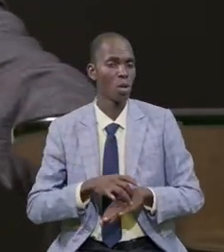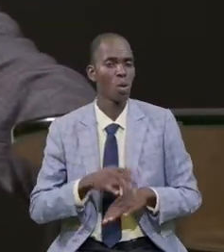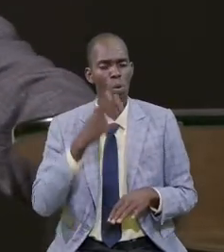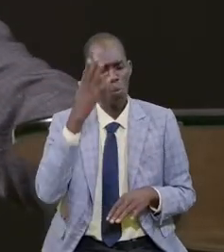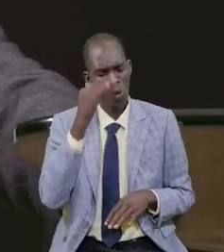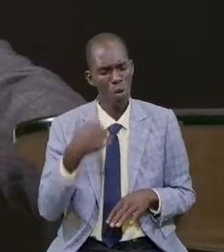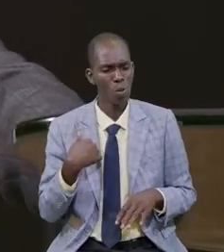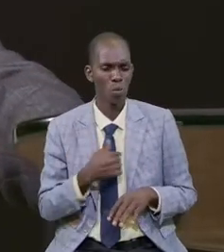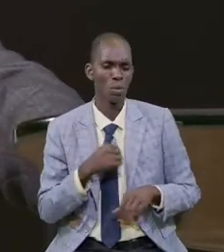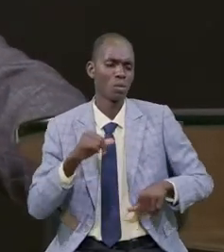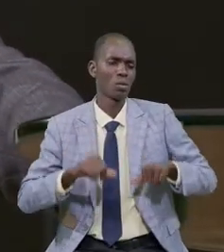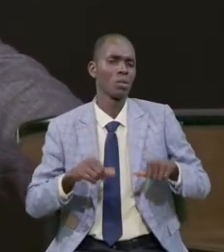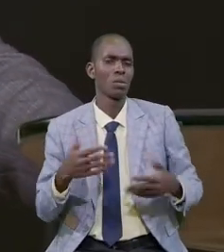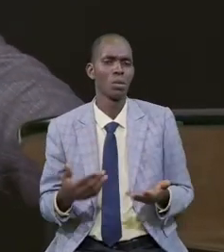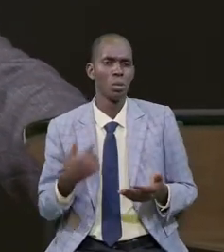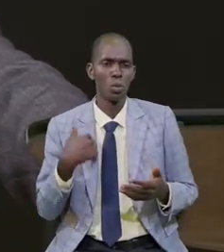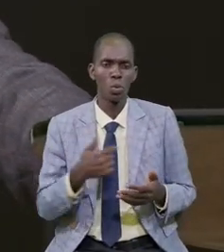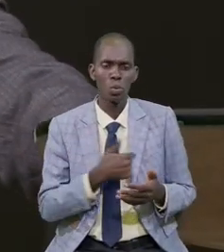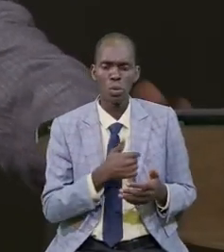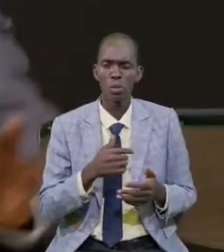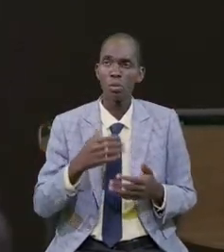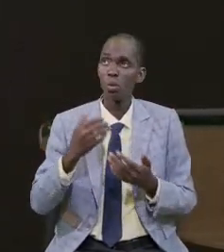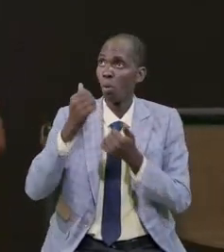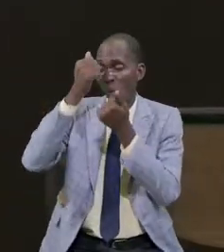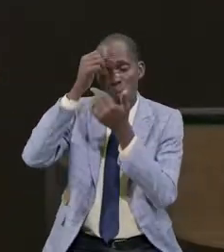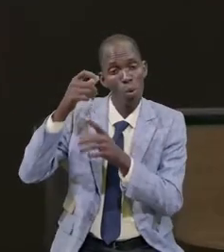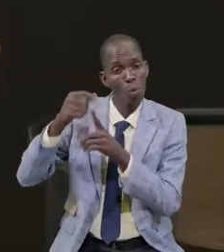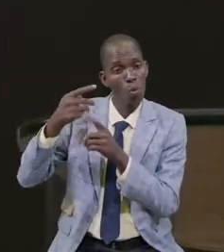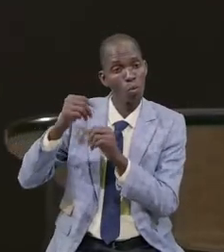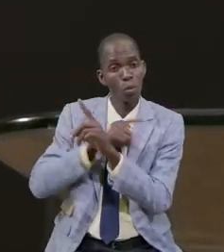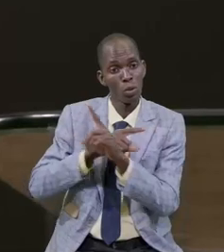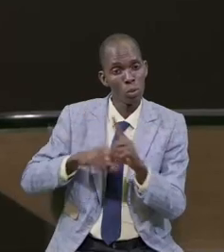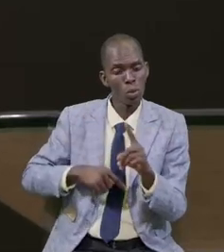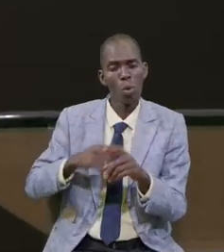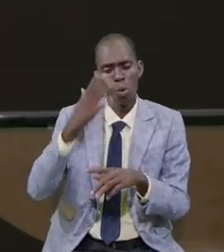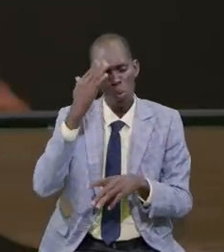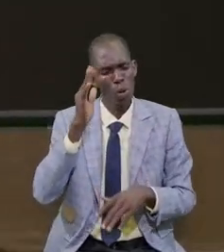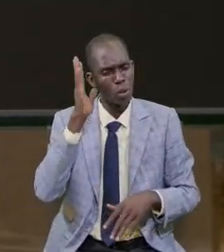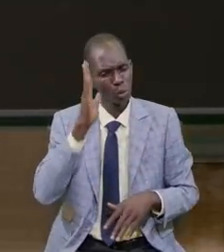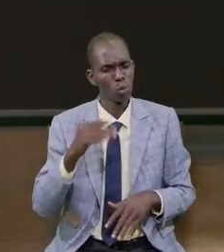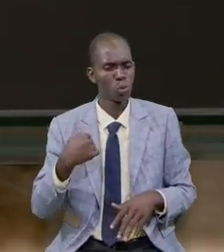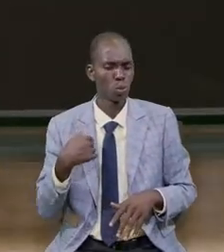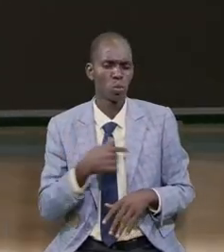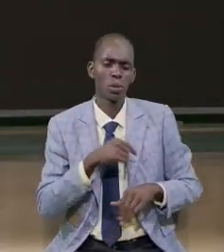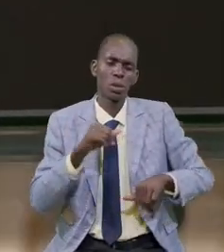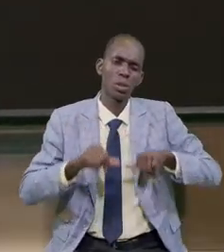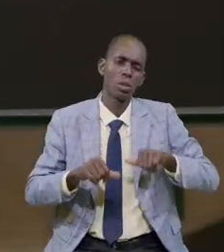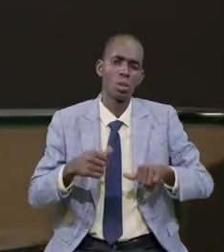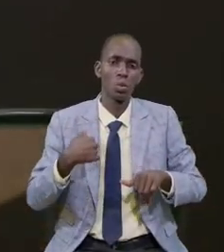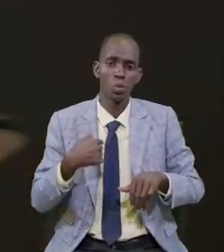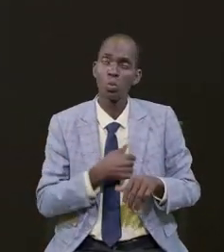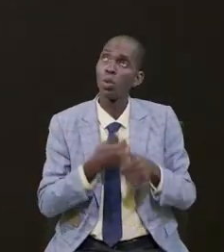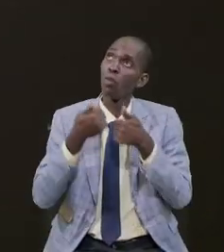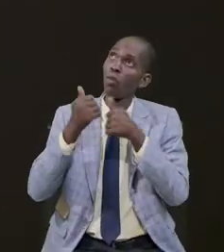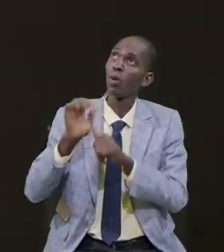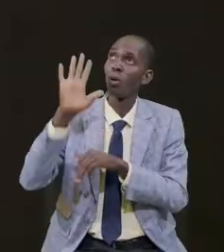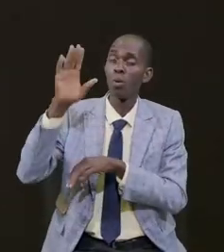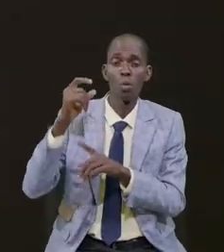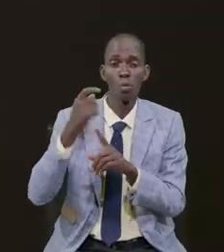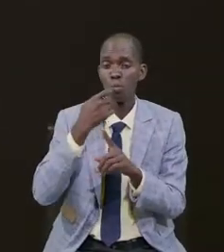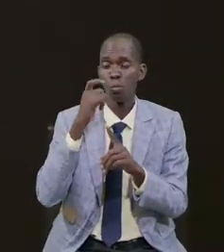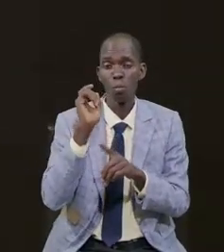douter? Alors, nous sommes messagers du Seigneur. Pourquoi douter de sa parole? On fait sa volonté.